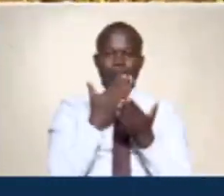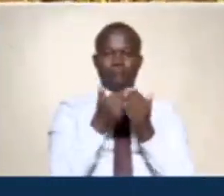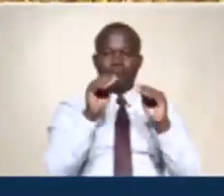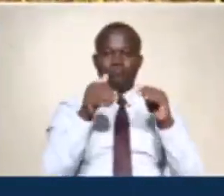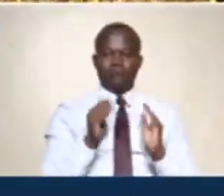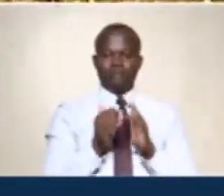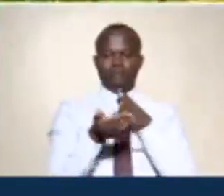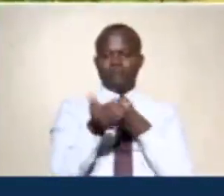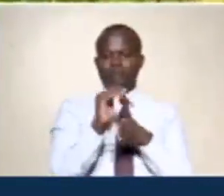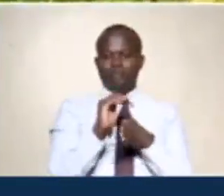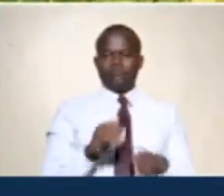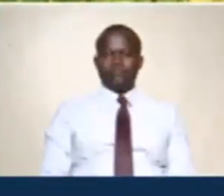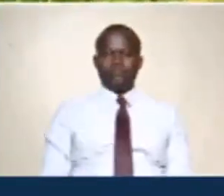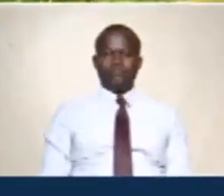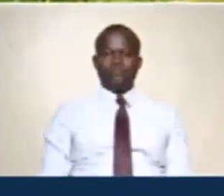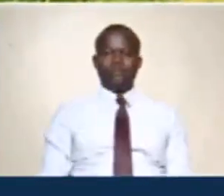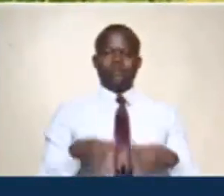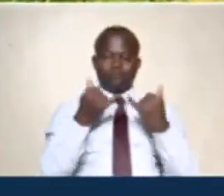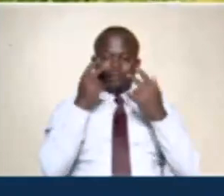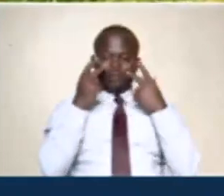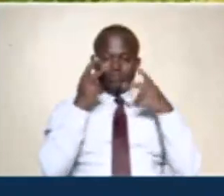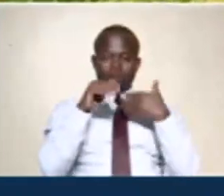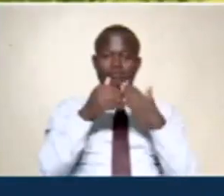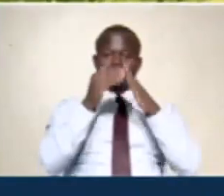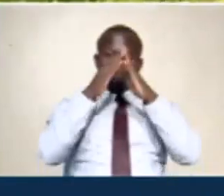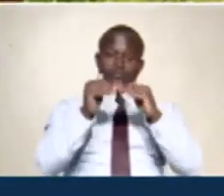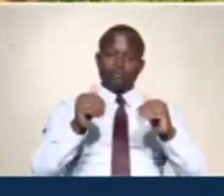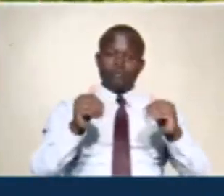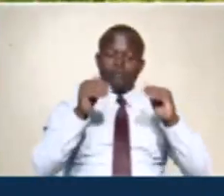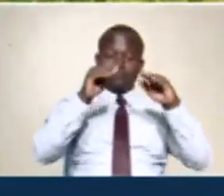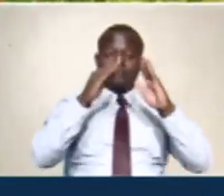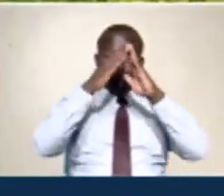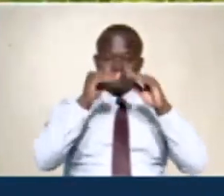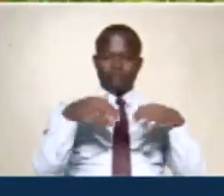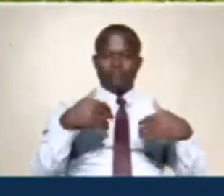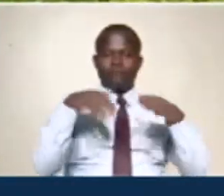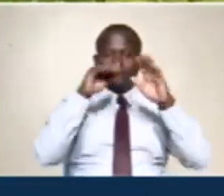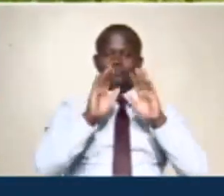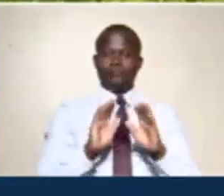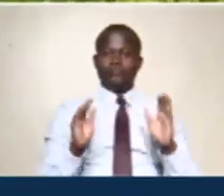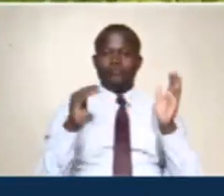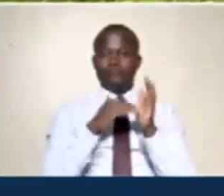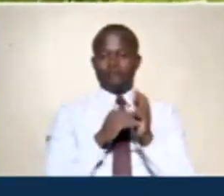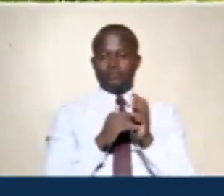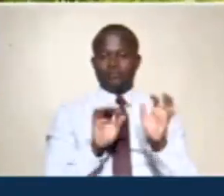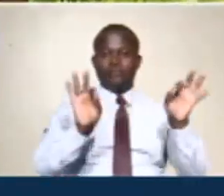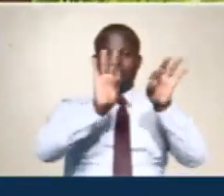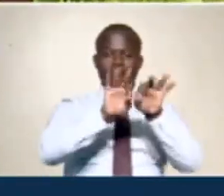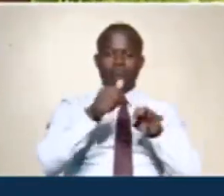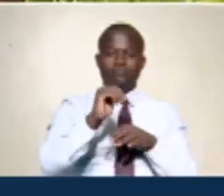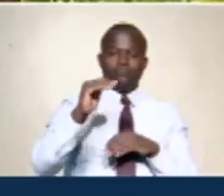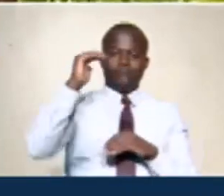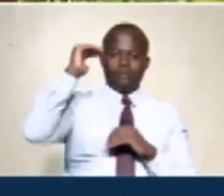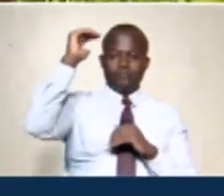n'abahinzi babigize umwuga urabona ko ino greenhouse kwihingamo biraryoshye ariko ibiciro byayo biri